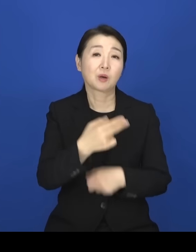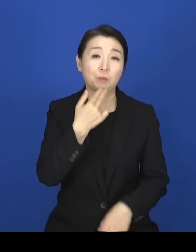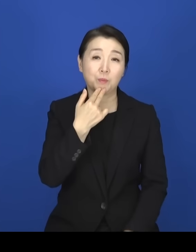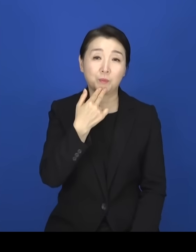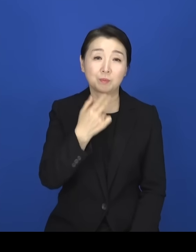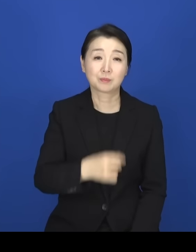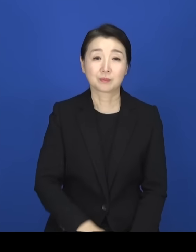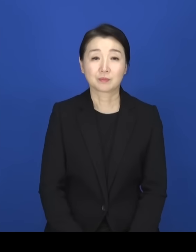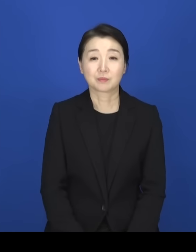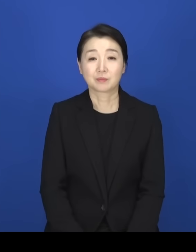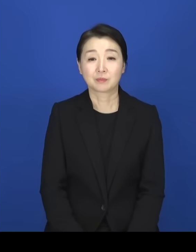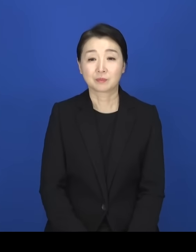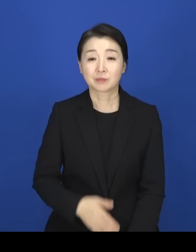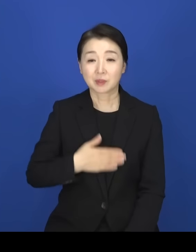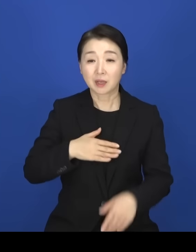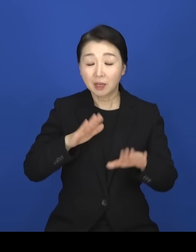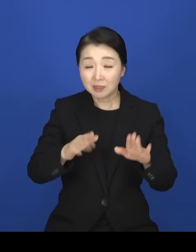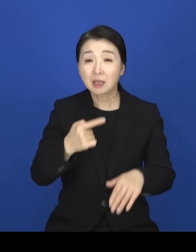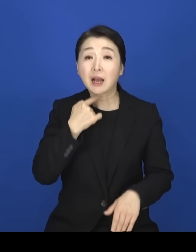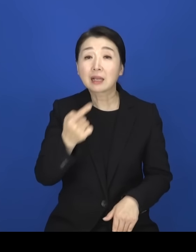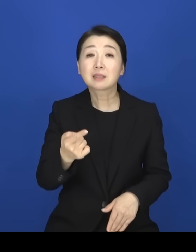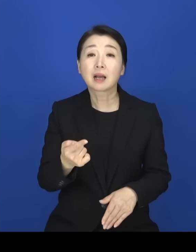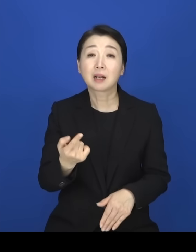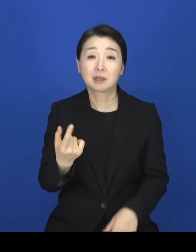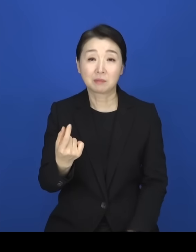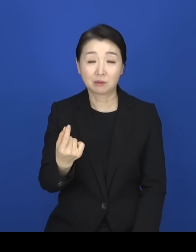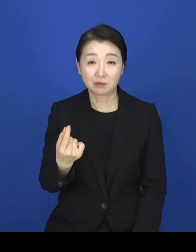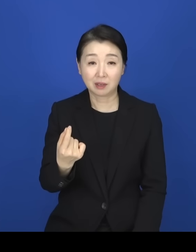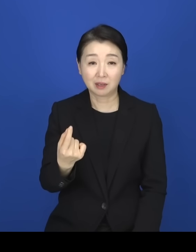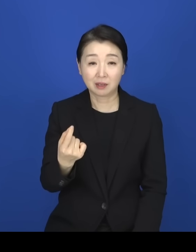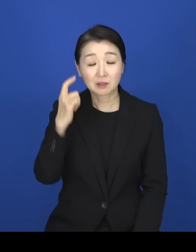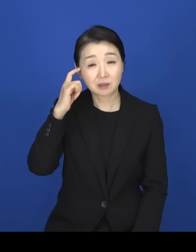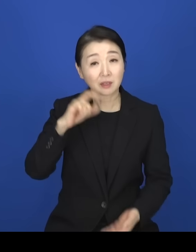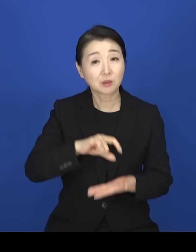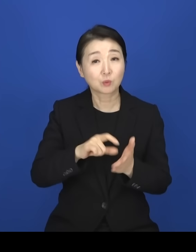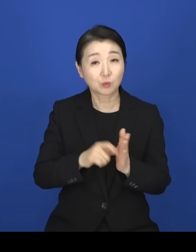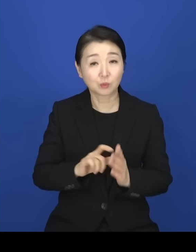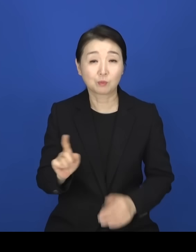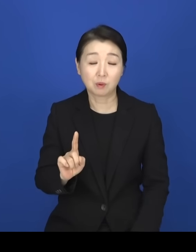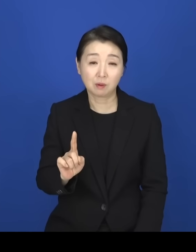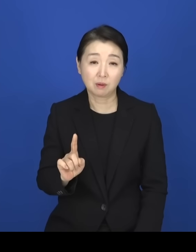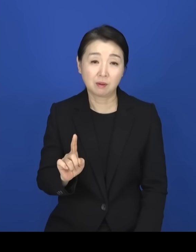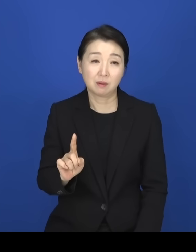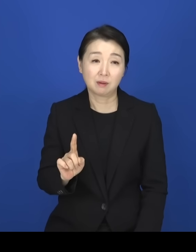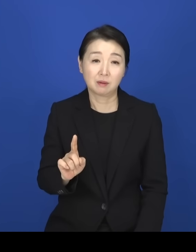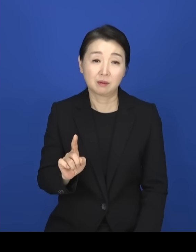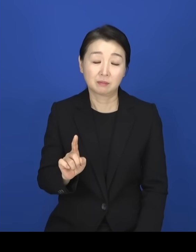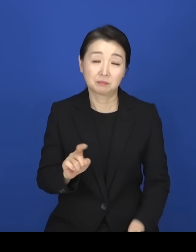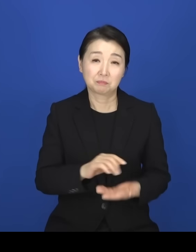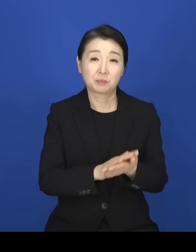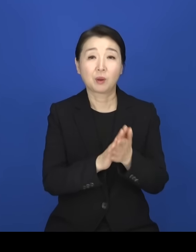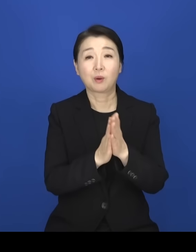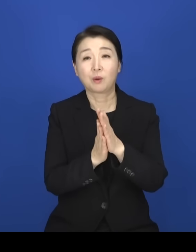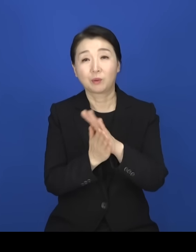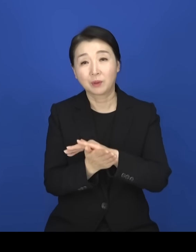없구나. 내가 이제 한 살이구나. 예. 이런 생각이 들 정도로 많은